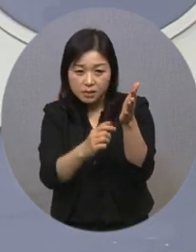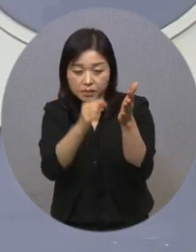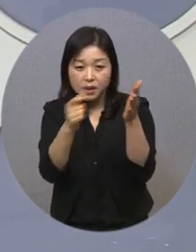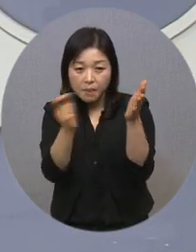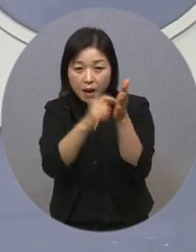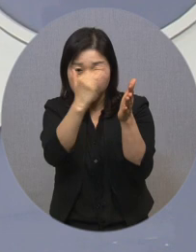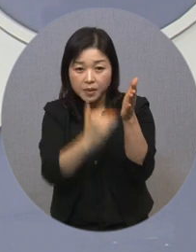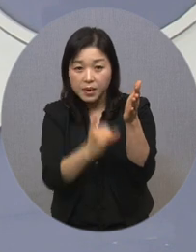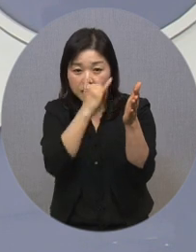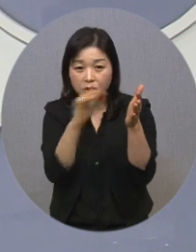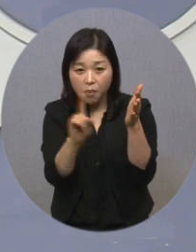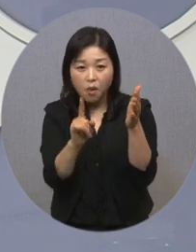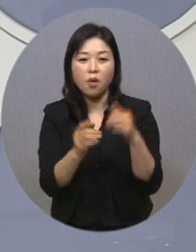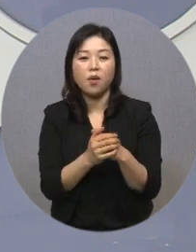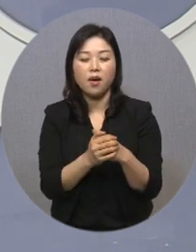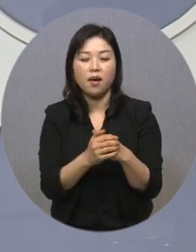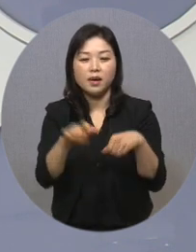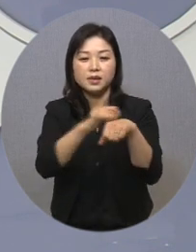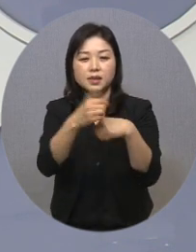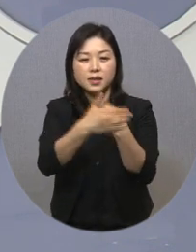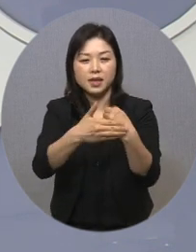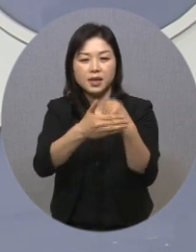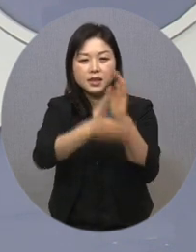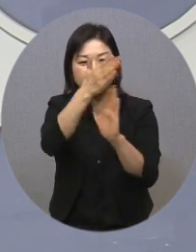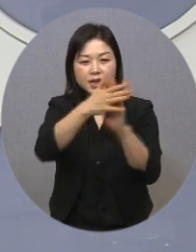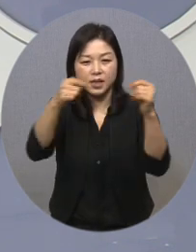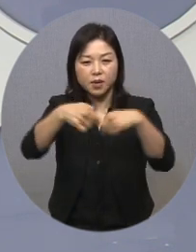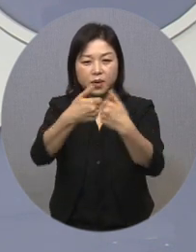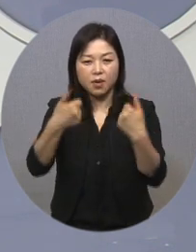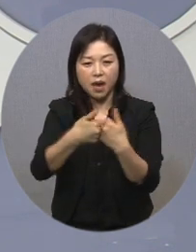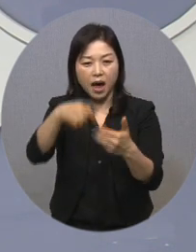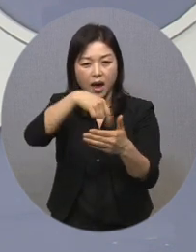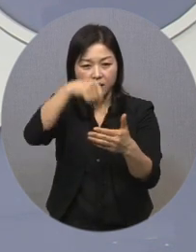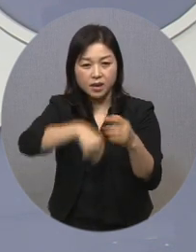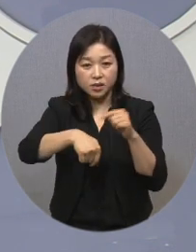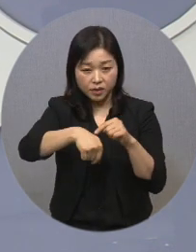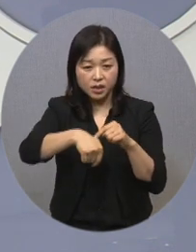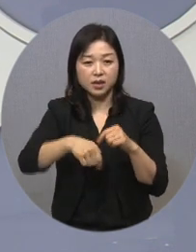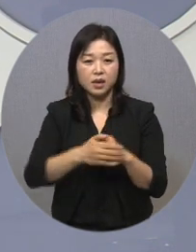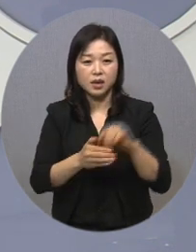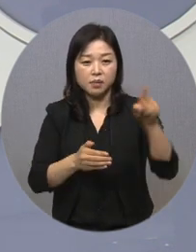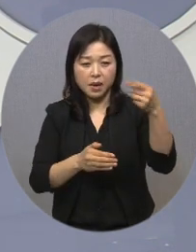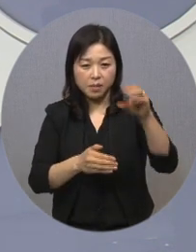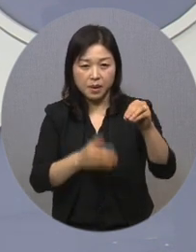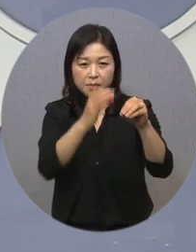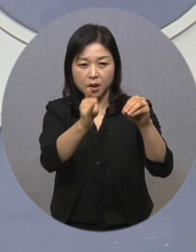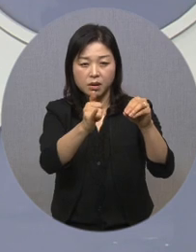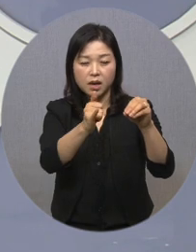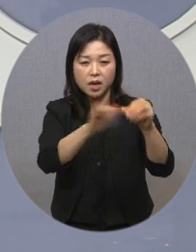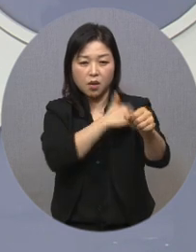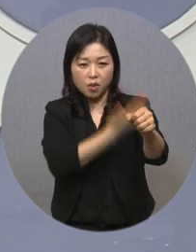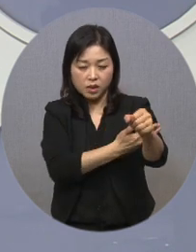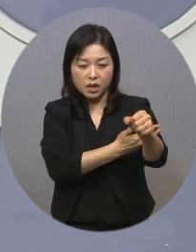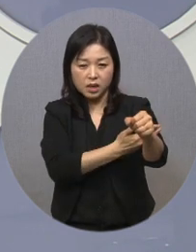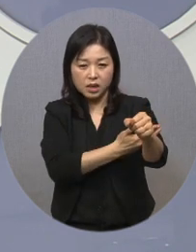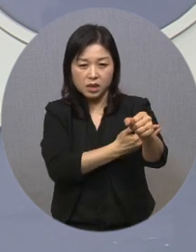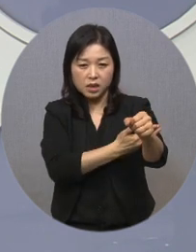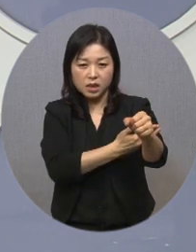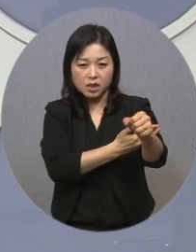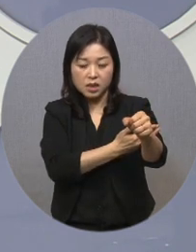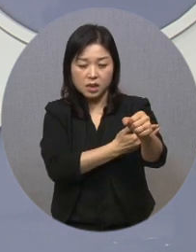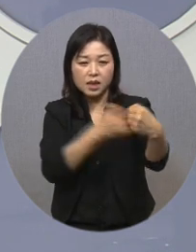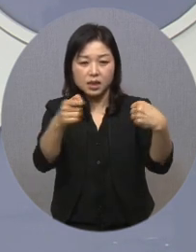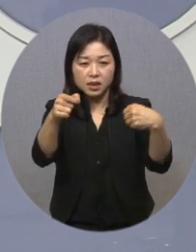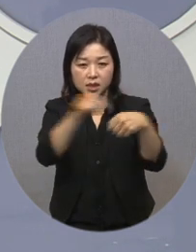당장 특례시의 협의회에서는 뭐뭐뭐는 100만으로서의 권한들이 특례사항으로